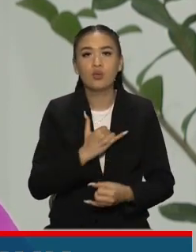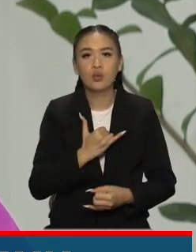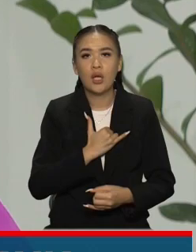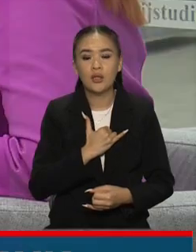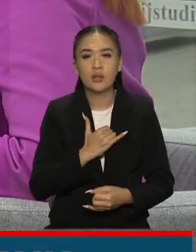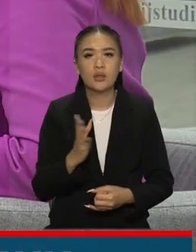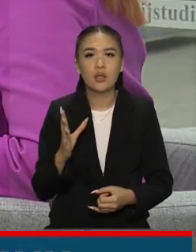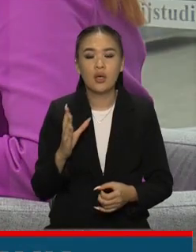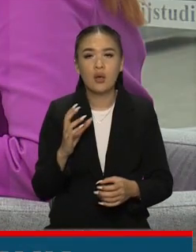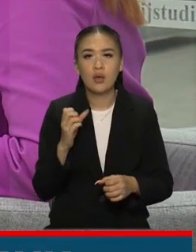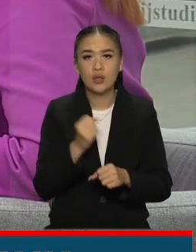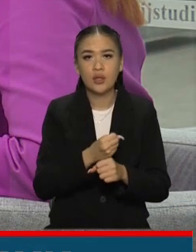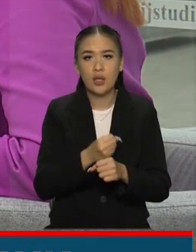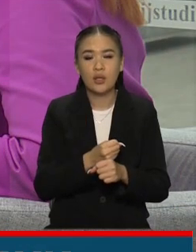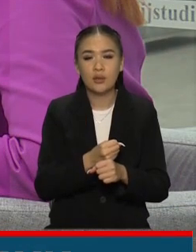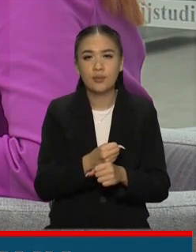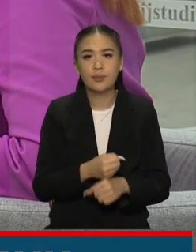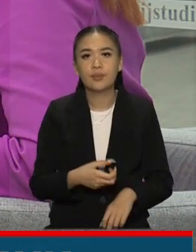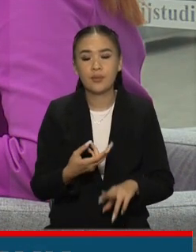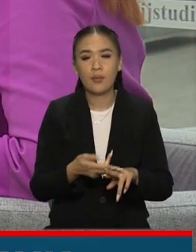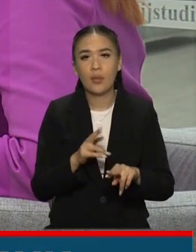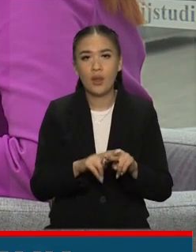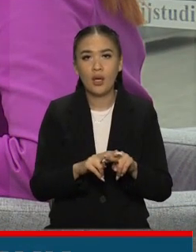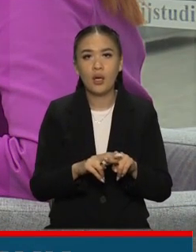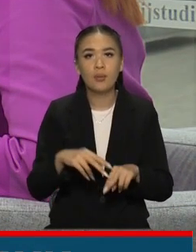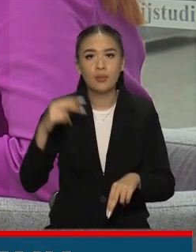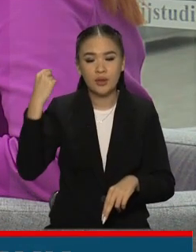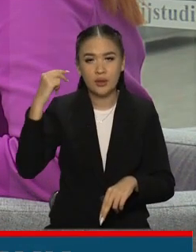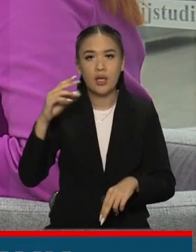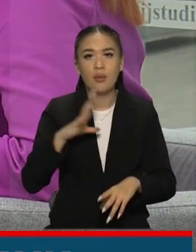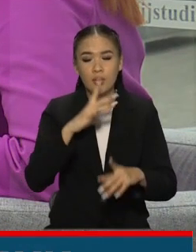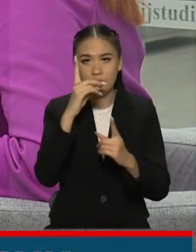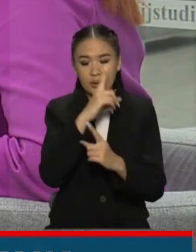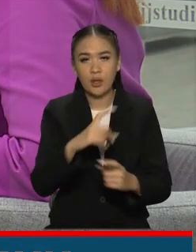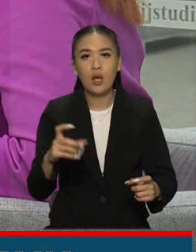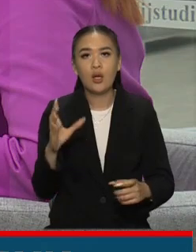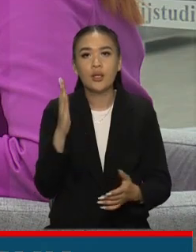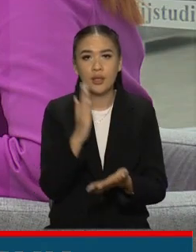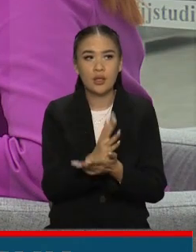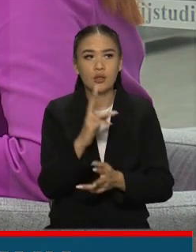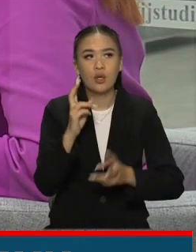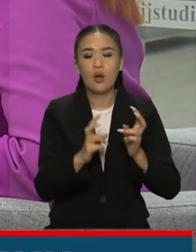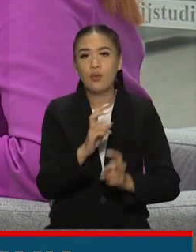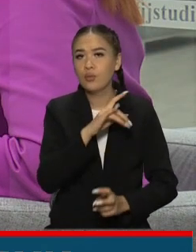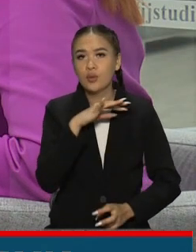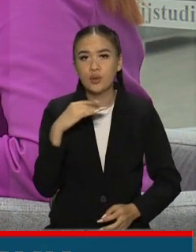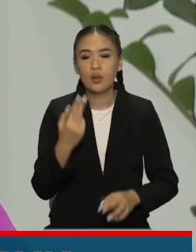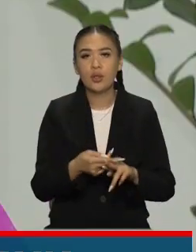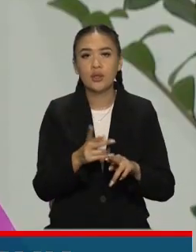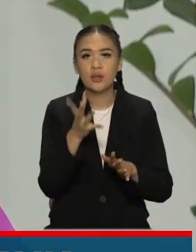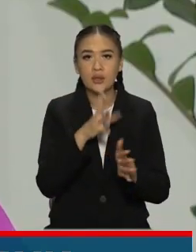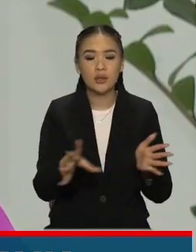реально? Да, также в послании было президентом указано, что у нас достаточно имеется производств данной